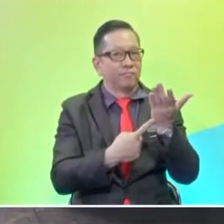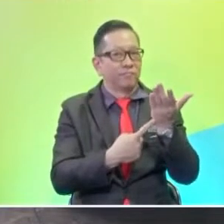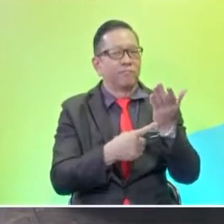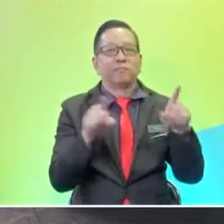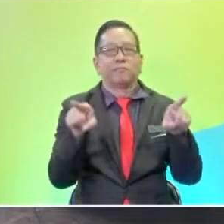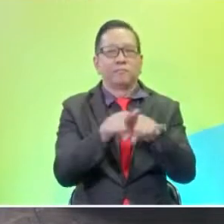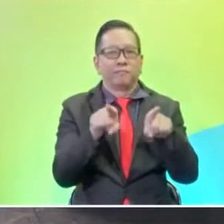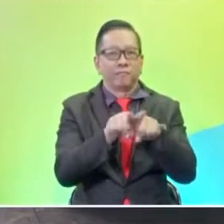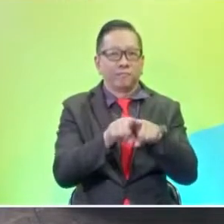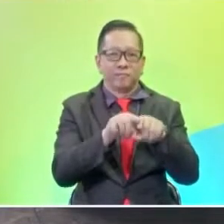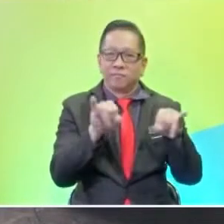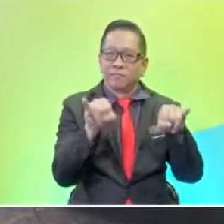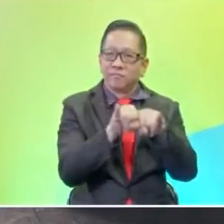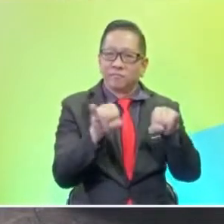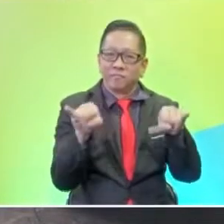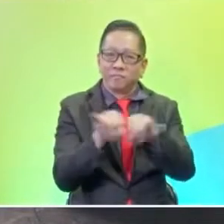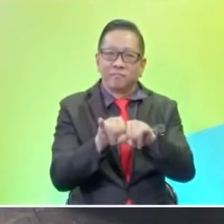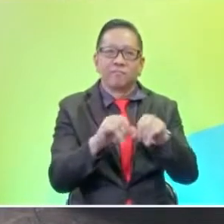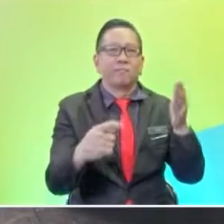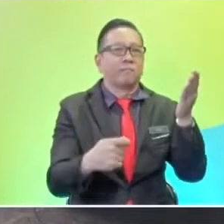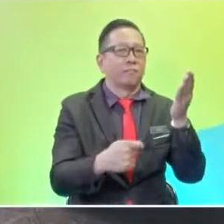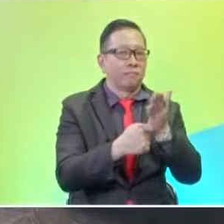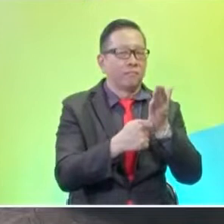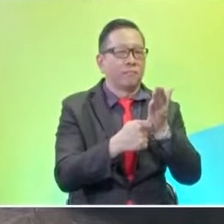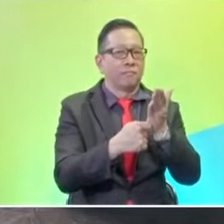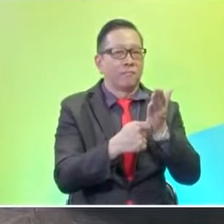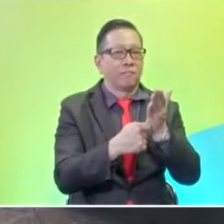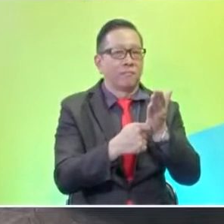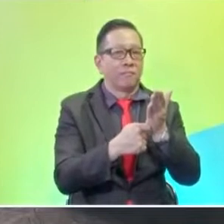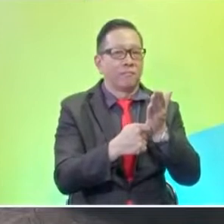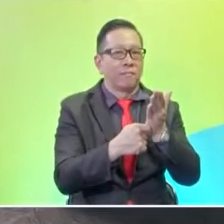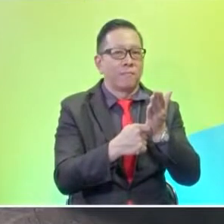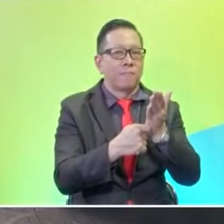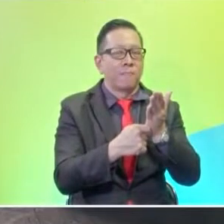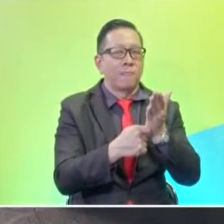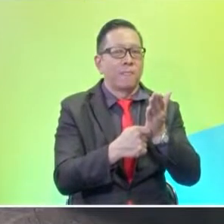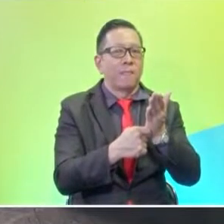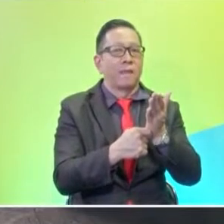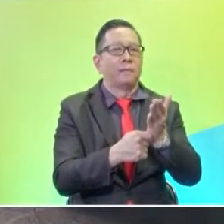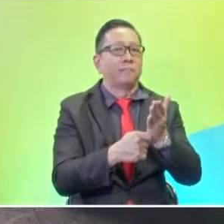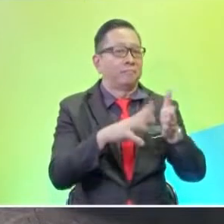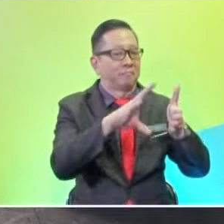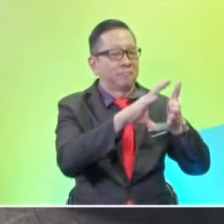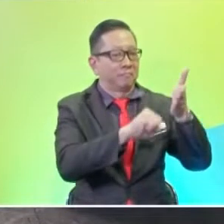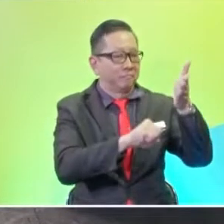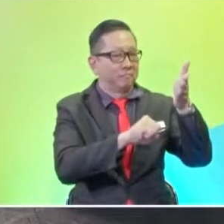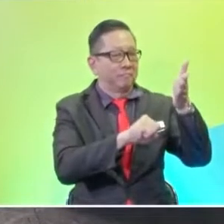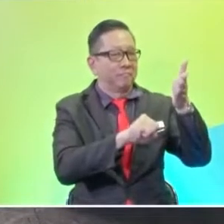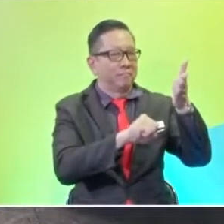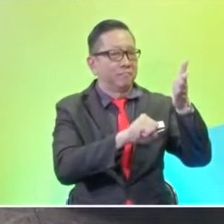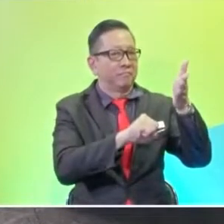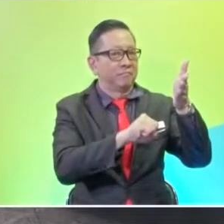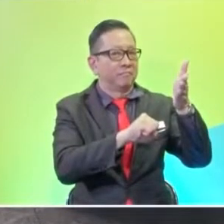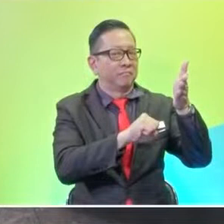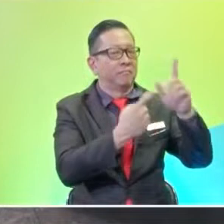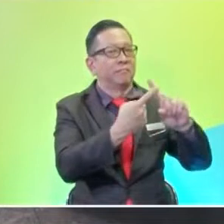sama juga macam tambah sekarang kita tolak saja sebagai contoh kebiasaannya atau Lani kita gunakan tolak